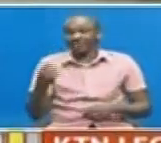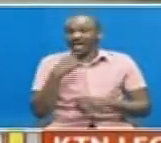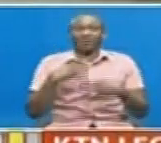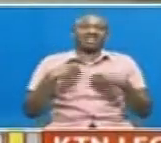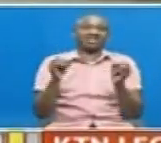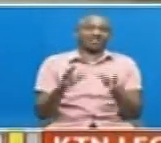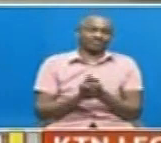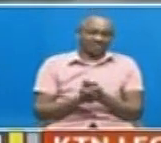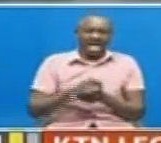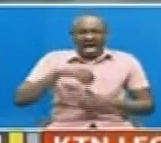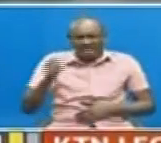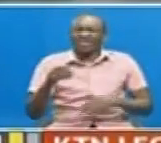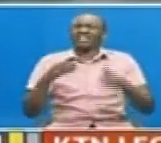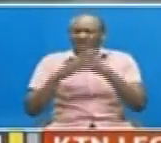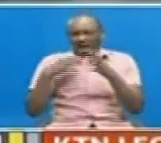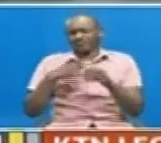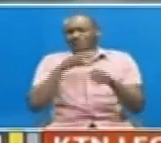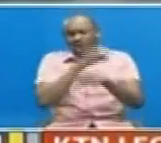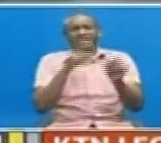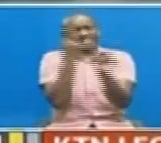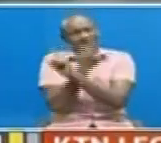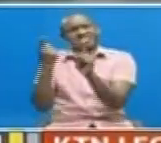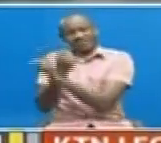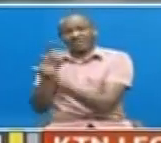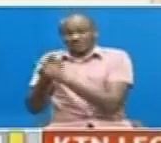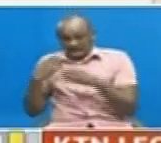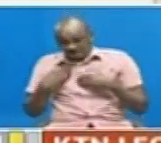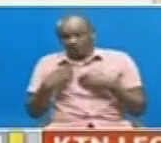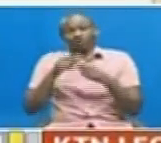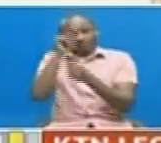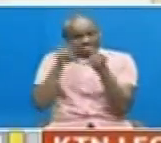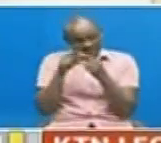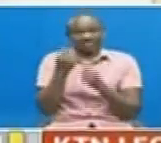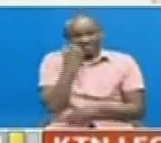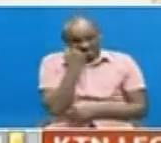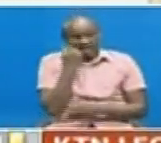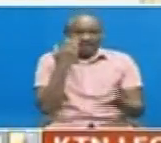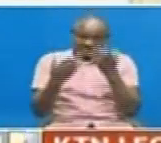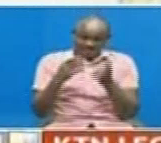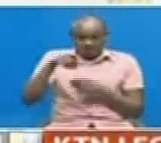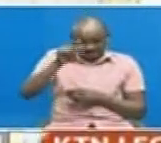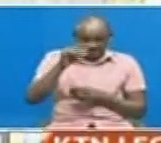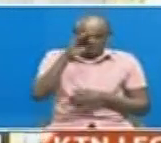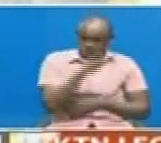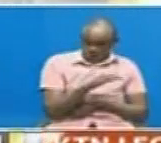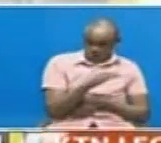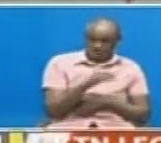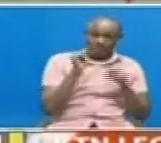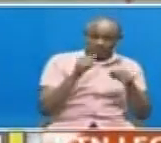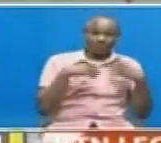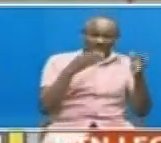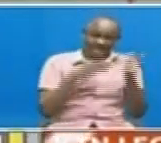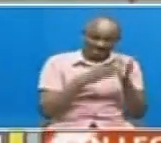ya antibiotics zina viwango vya nguvu ili kutibu maradhi fulani. Ikiwa mgonjwa na ugonjwa wa kiwango cha chini,